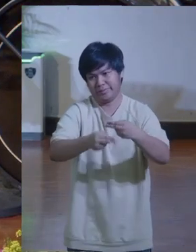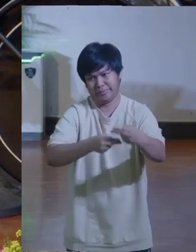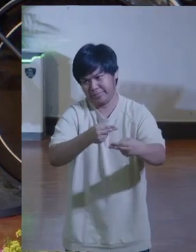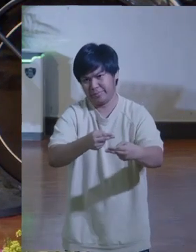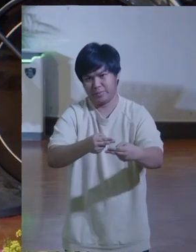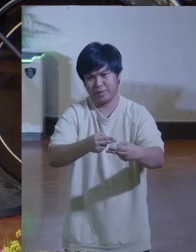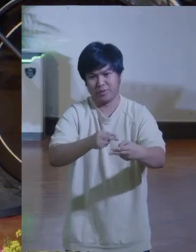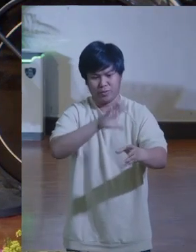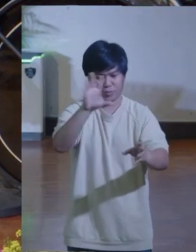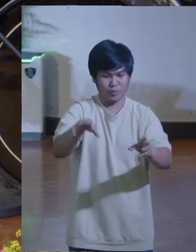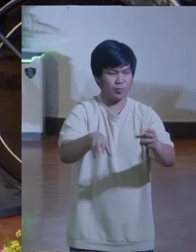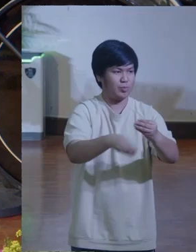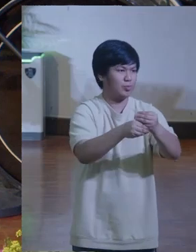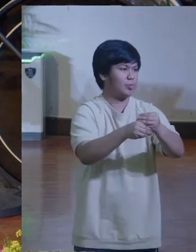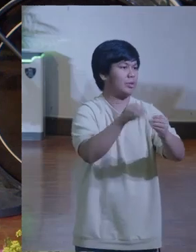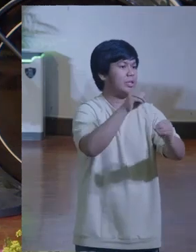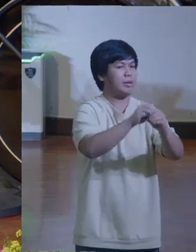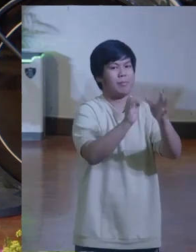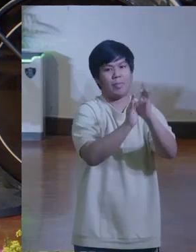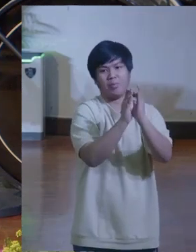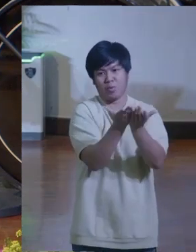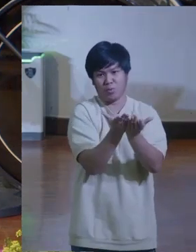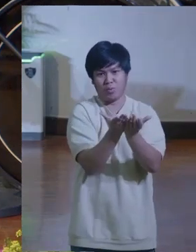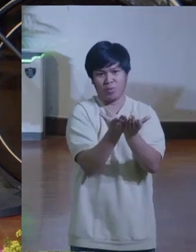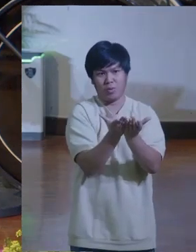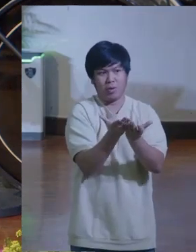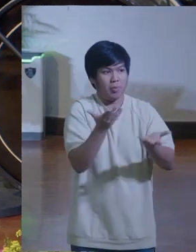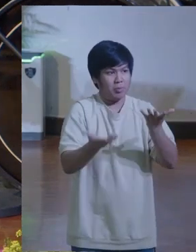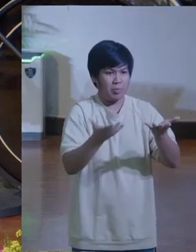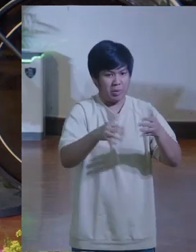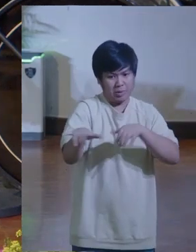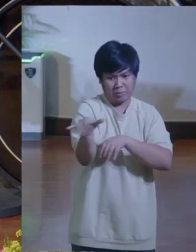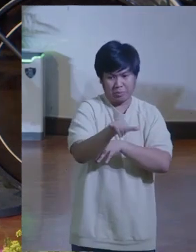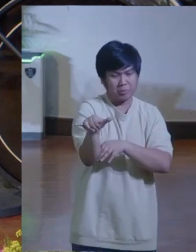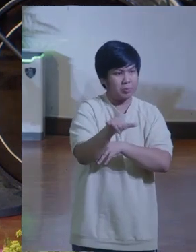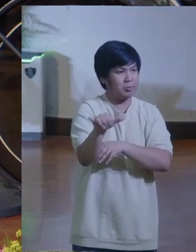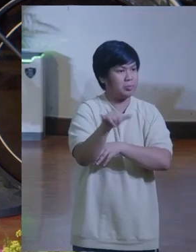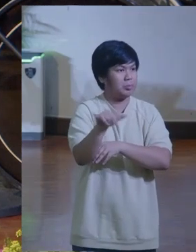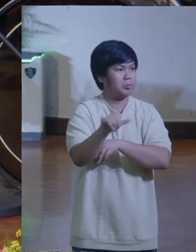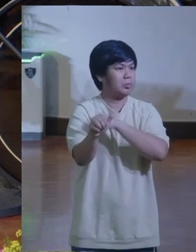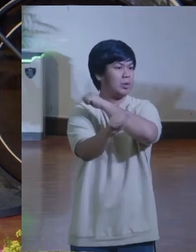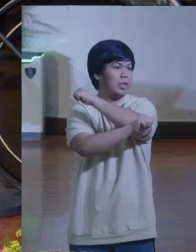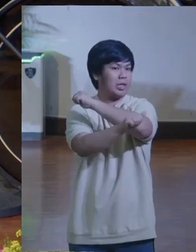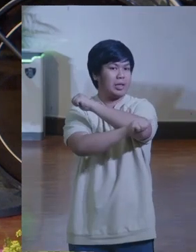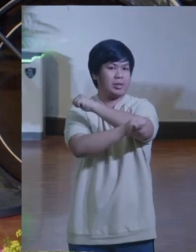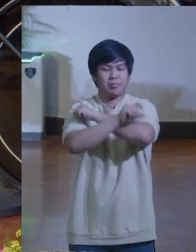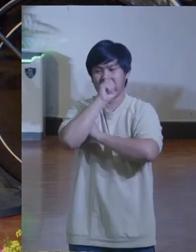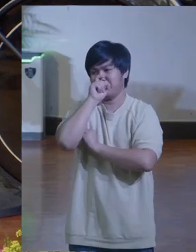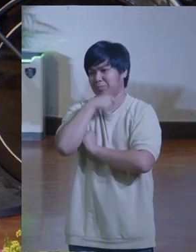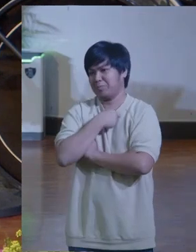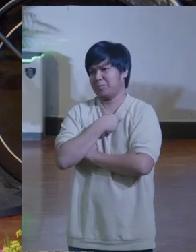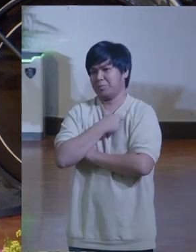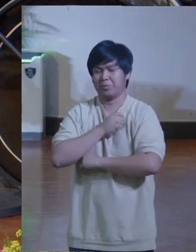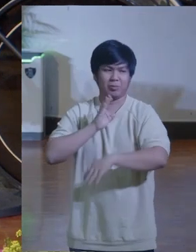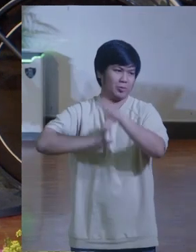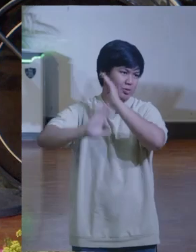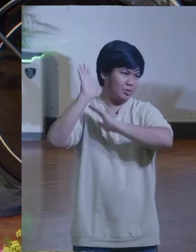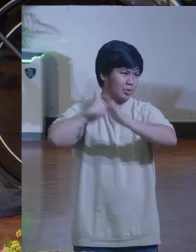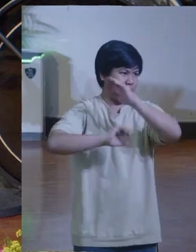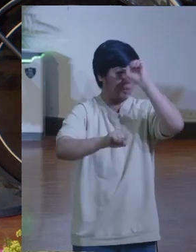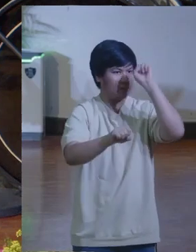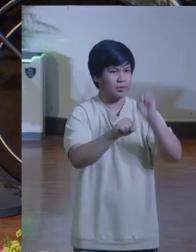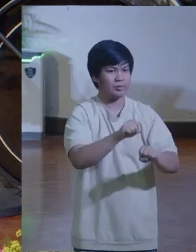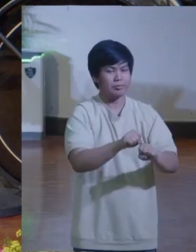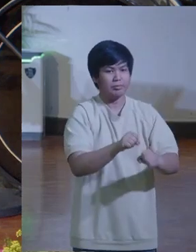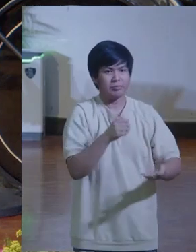libro o aklat sa Biblia. Kasintanda siya ni Abraham, no? Panamunan ni Abraham. Datapwat